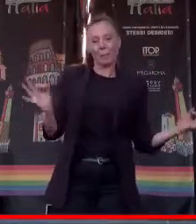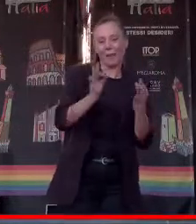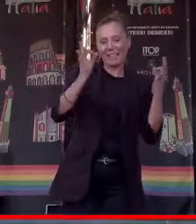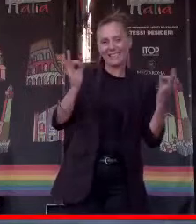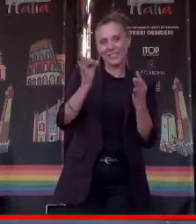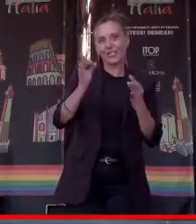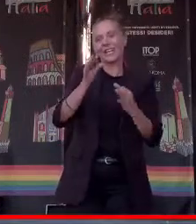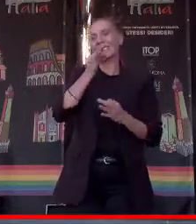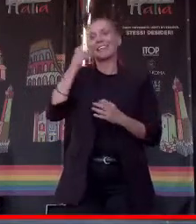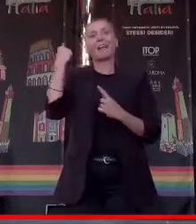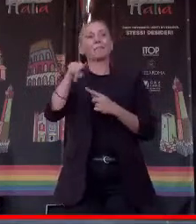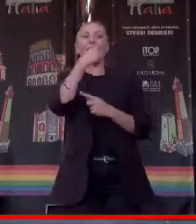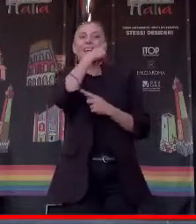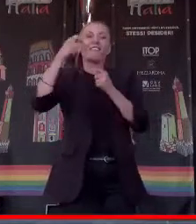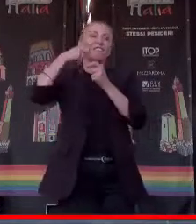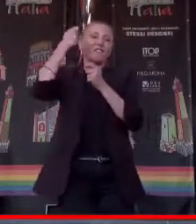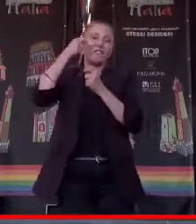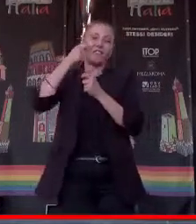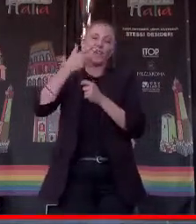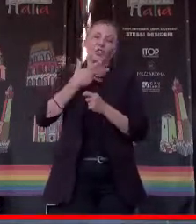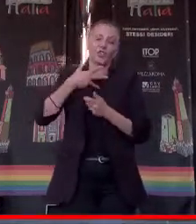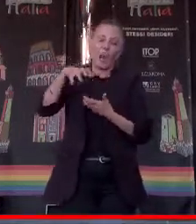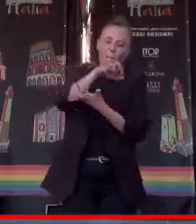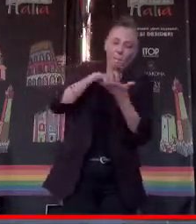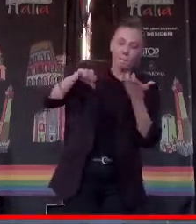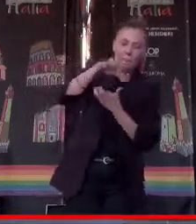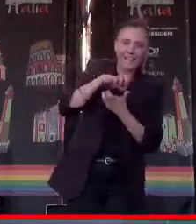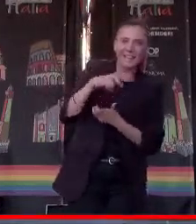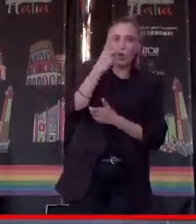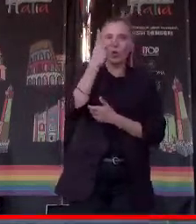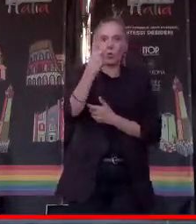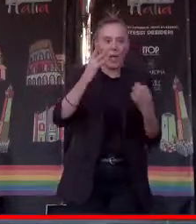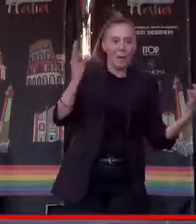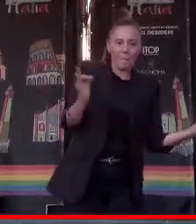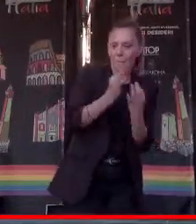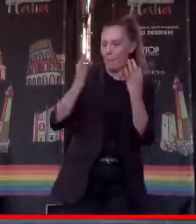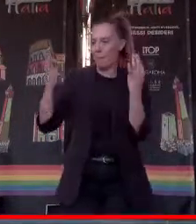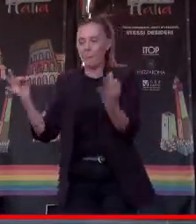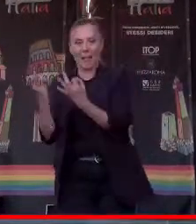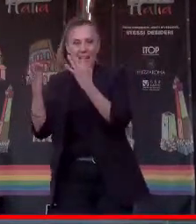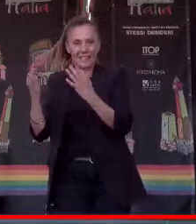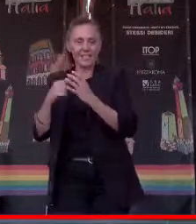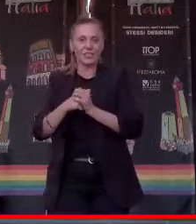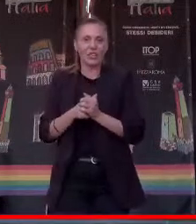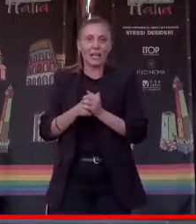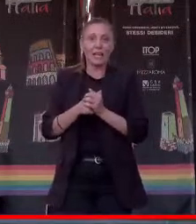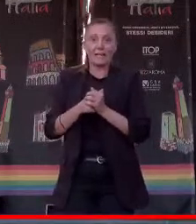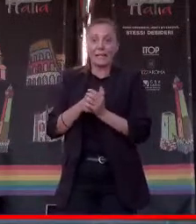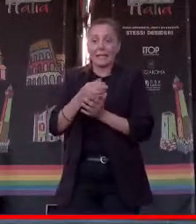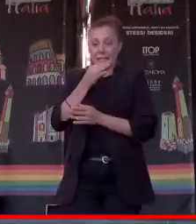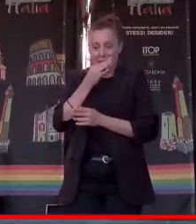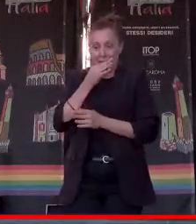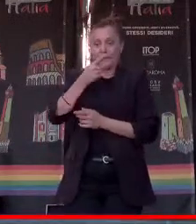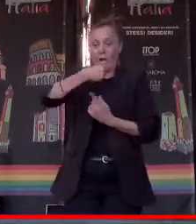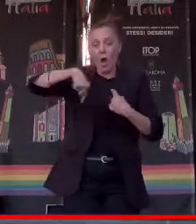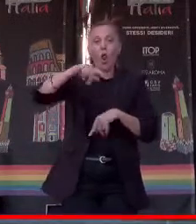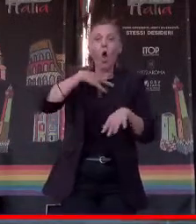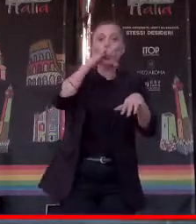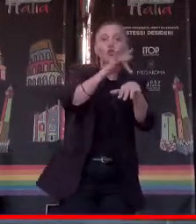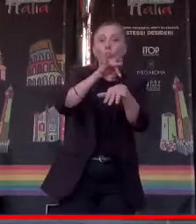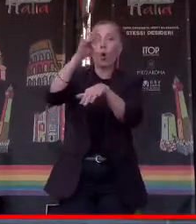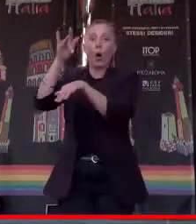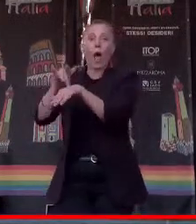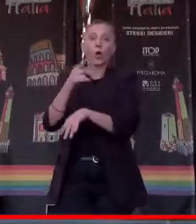un mix delle due passeggiate, era un tranello, quindi abbiamo potuto attraversare due territori